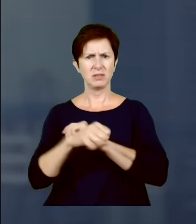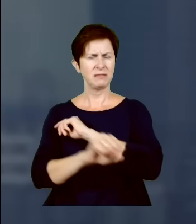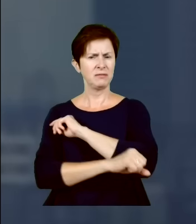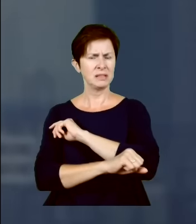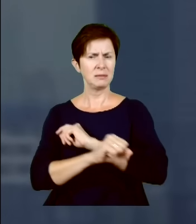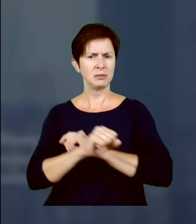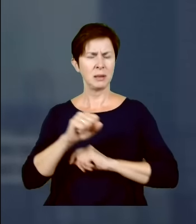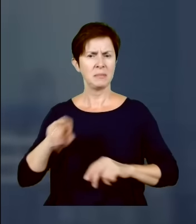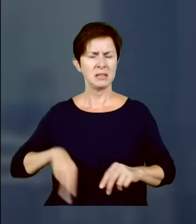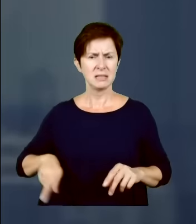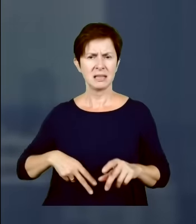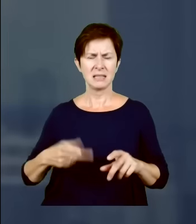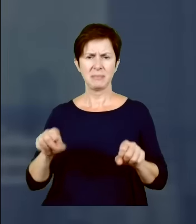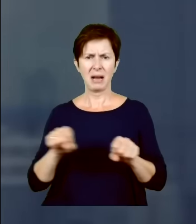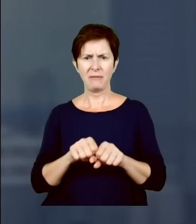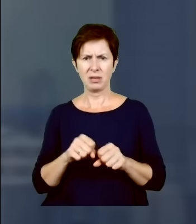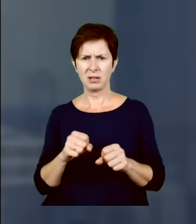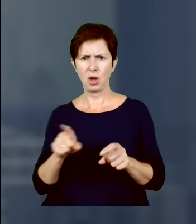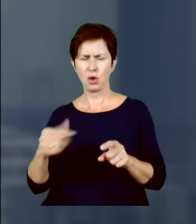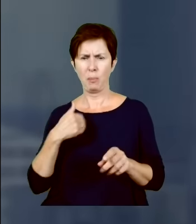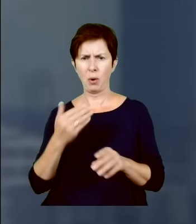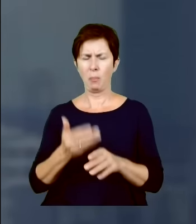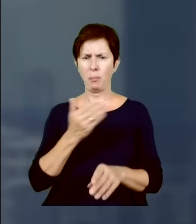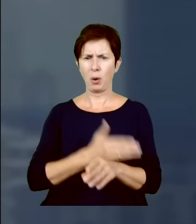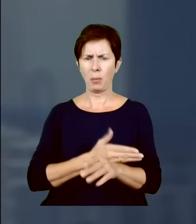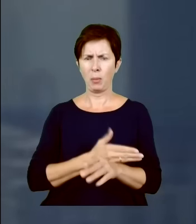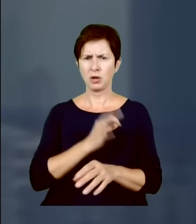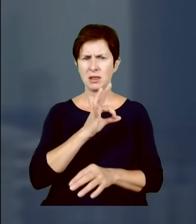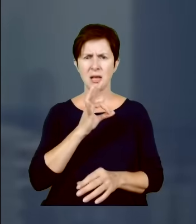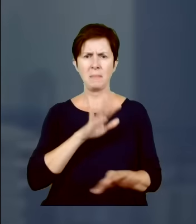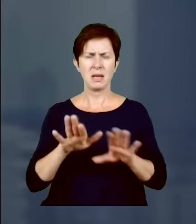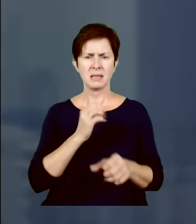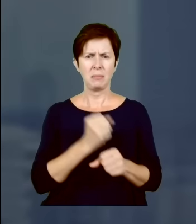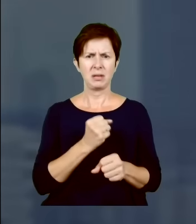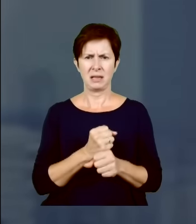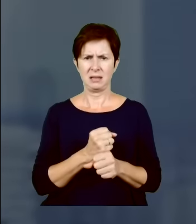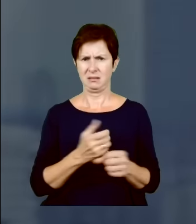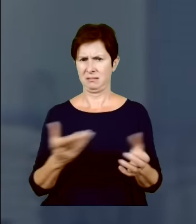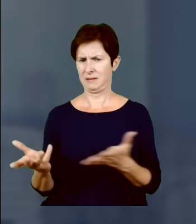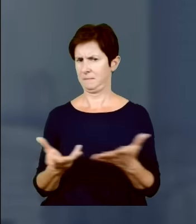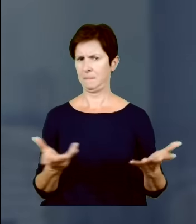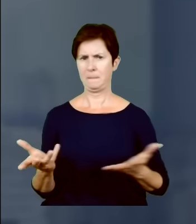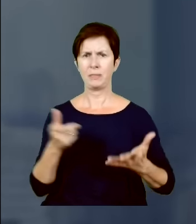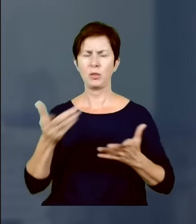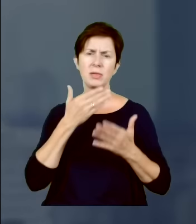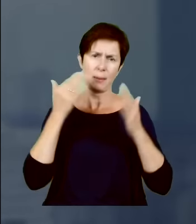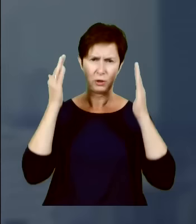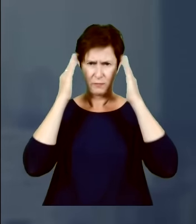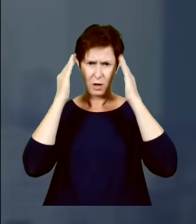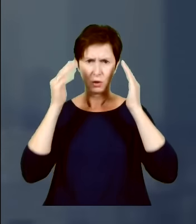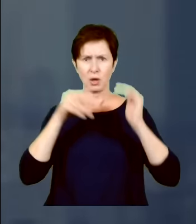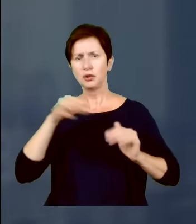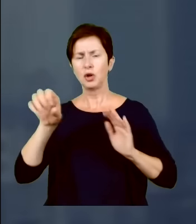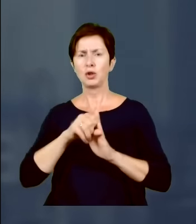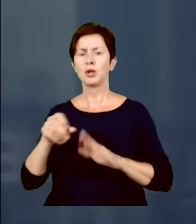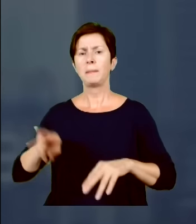sprawiedliwości w związku z czym to było poprzednie jego miejsce zatrudnienia No i tak nie miał tej świadomości że idzie do Ministerstwa Sprawiedliwości